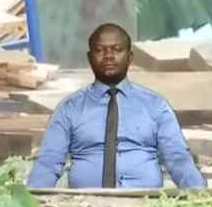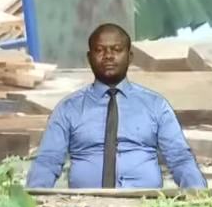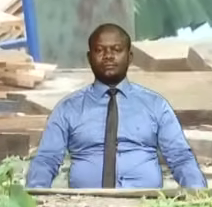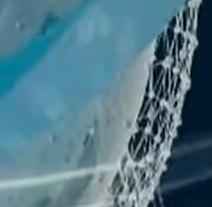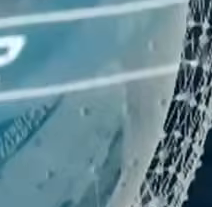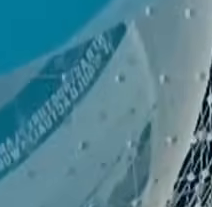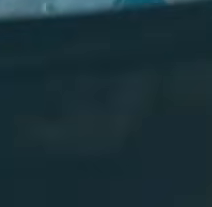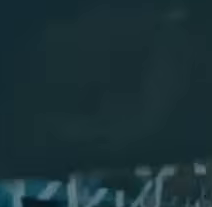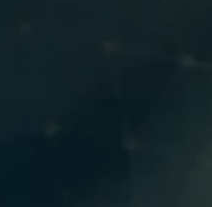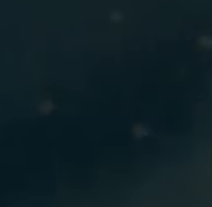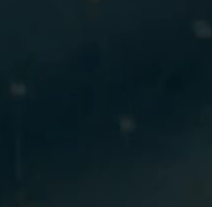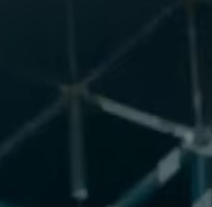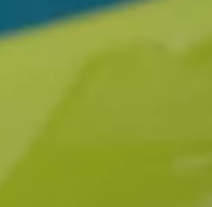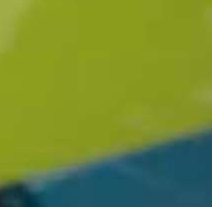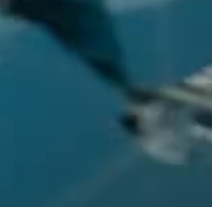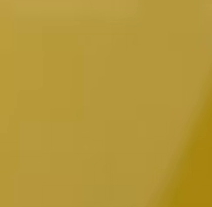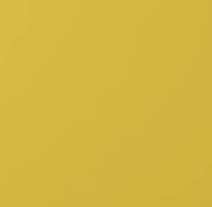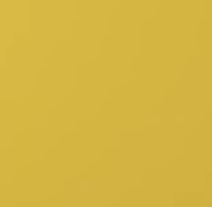Nyagatare.